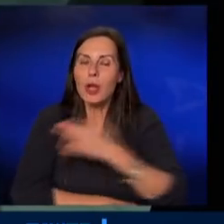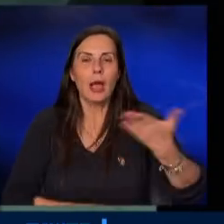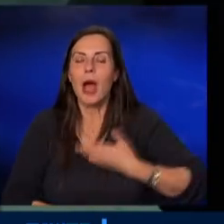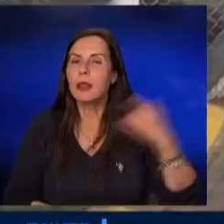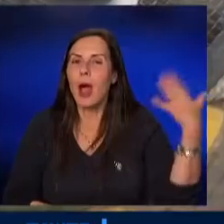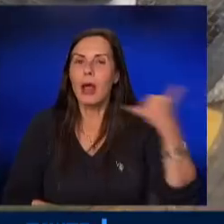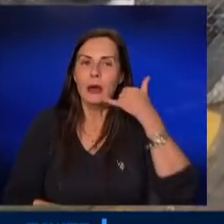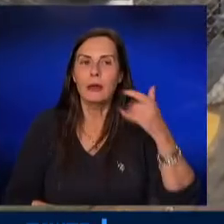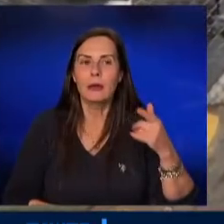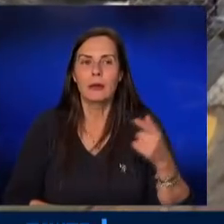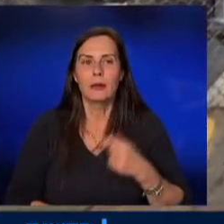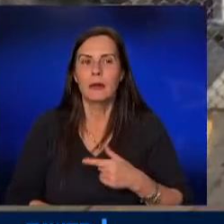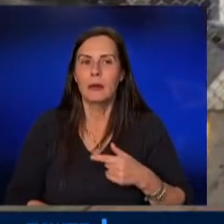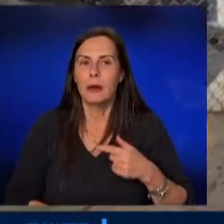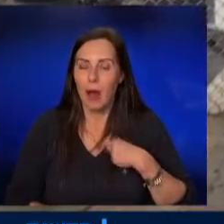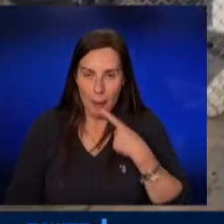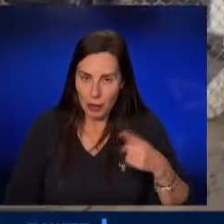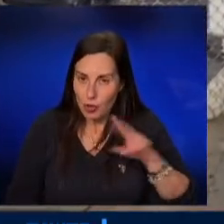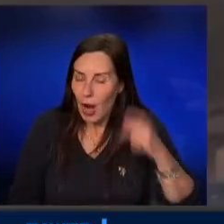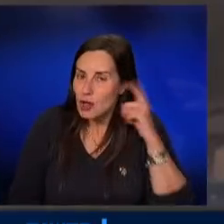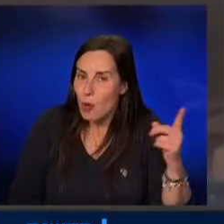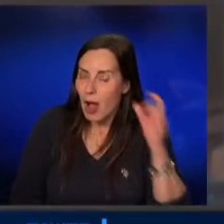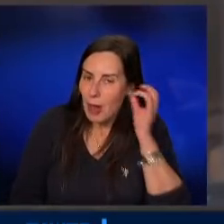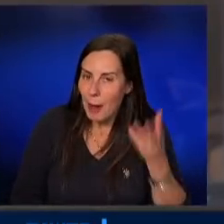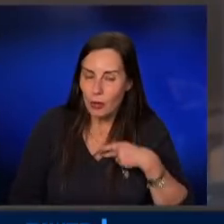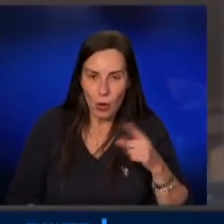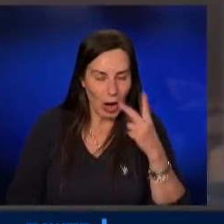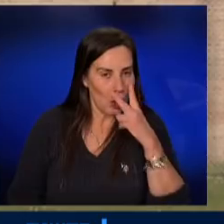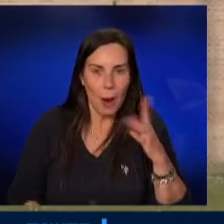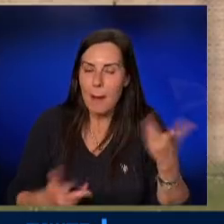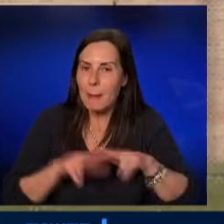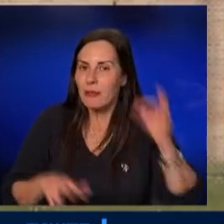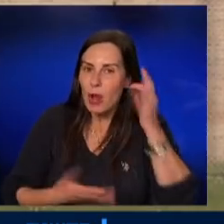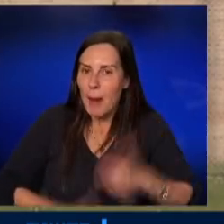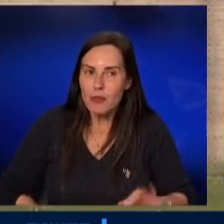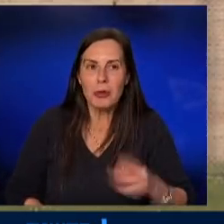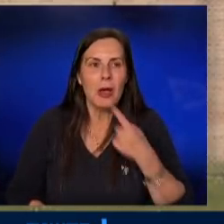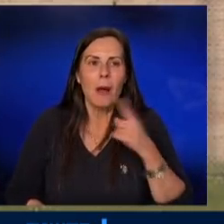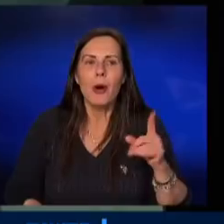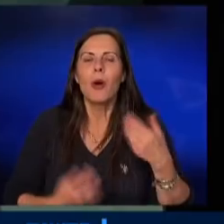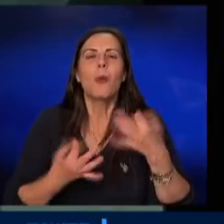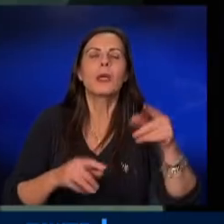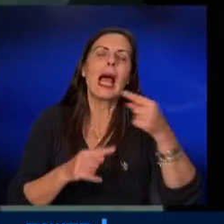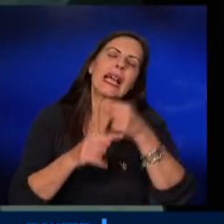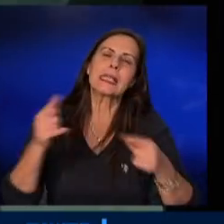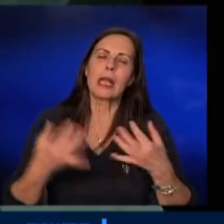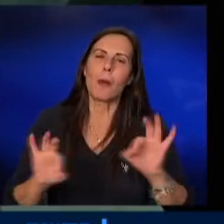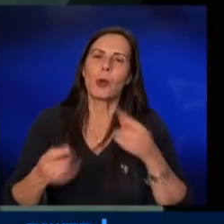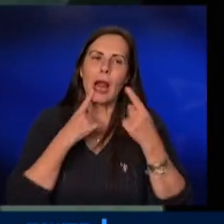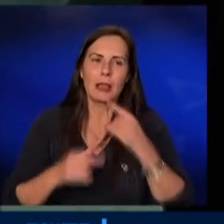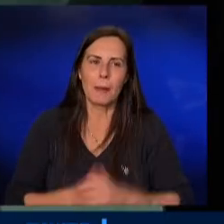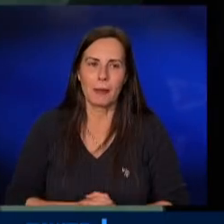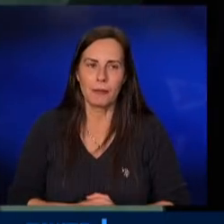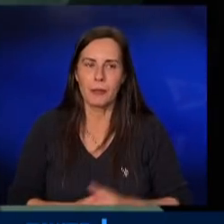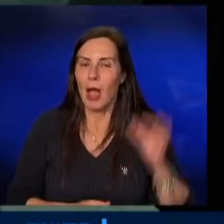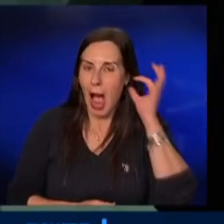אחרי שהתקנו אותי. אמרתי, אני יכולה לשמוע אותה, אני יכולה לראות מה מצבה? אמרו לי, מותר לה חצי דקה.